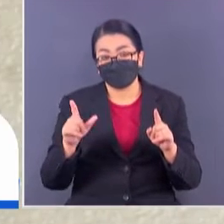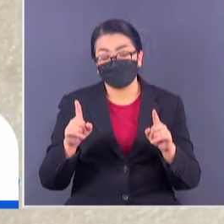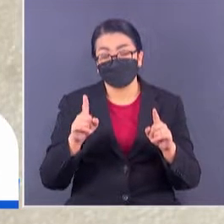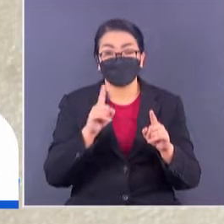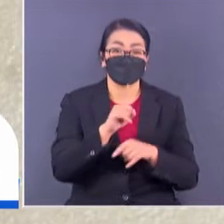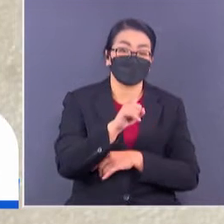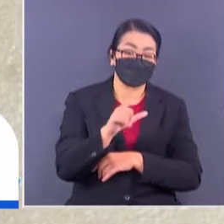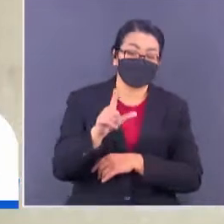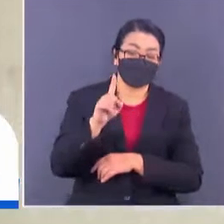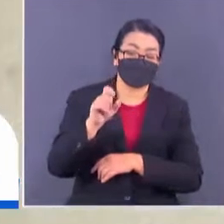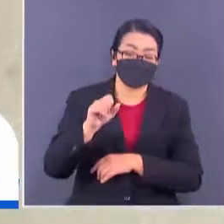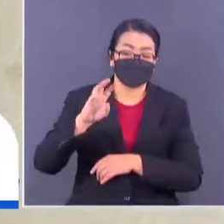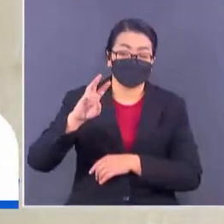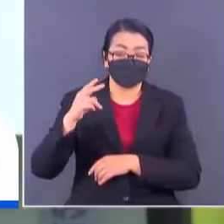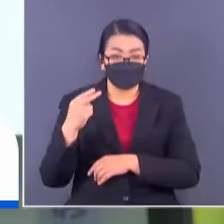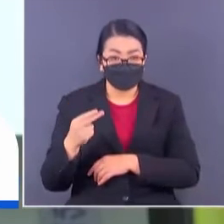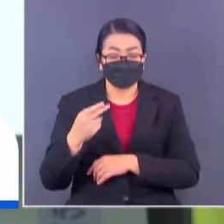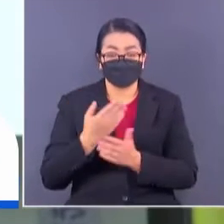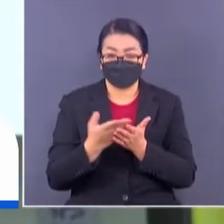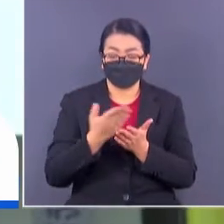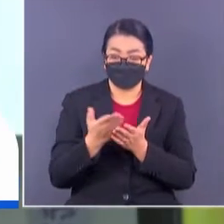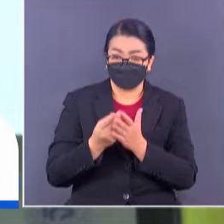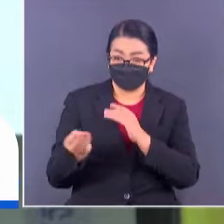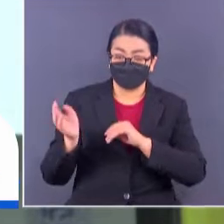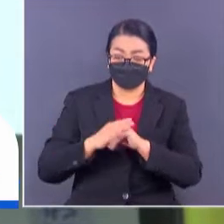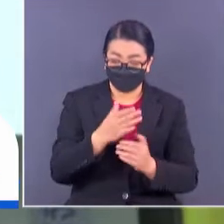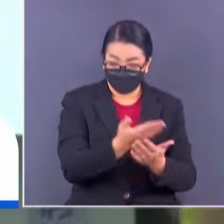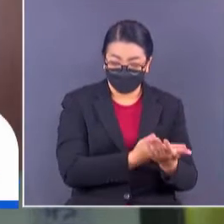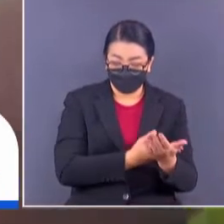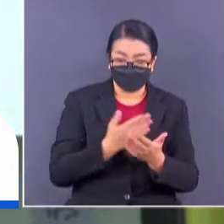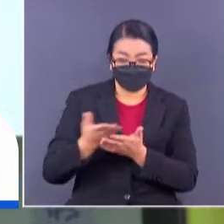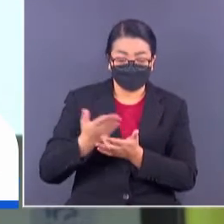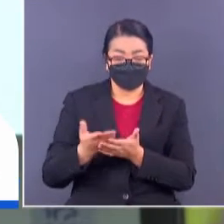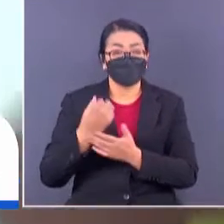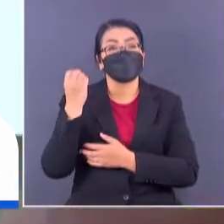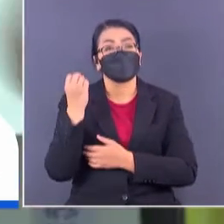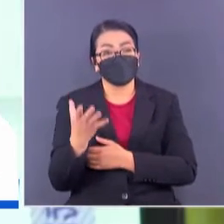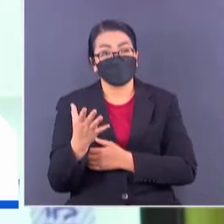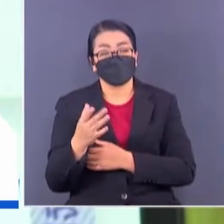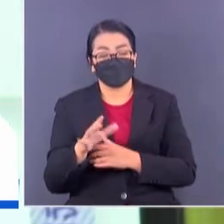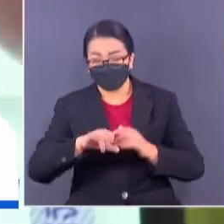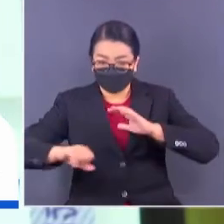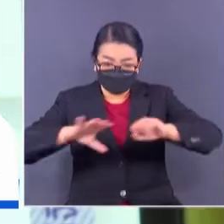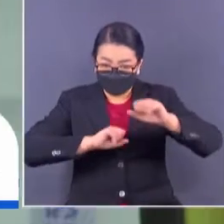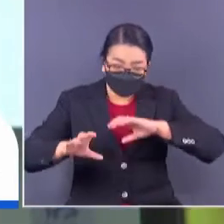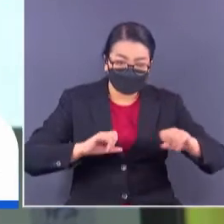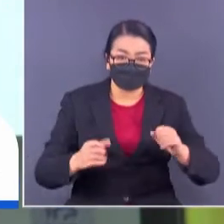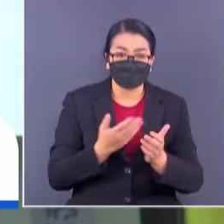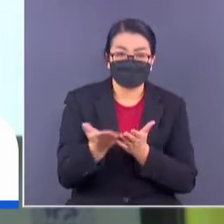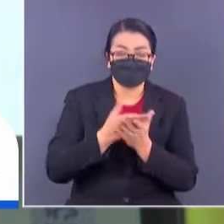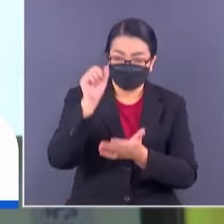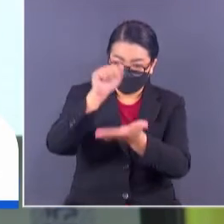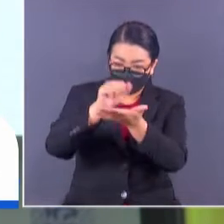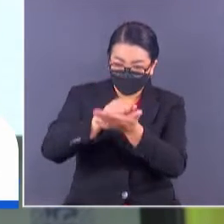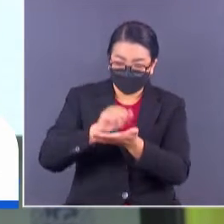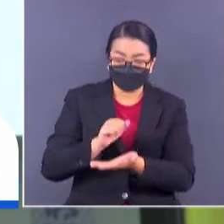1,160,000 คนนั่นหมายความว่าจำนวนผู้ซื้อสลากมากขึ้นกว่าเดิมนะครับเข้าไปซื้อแจ้งชิงกันด้วยความว่องไวเนี่ยแหละครับเลยหม